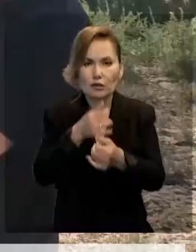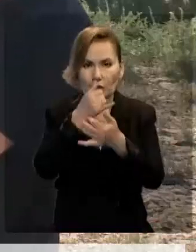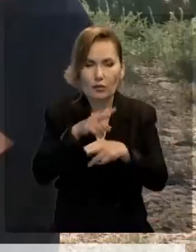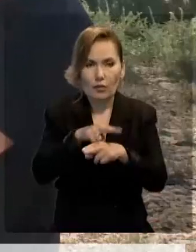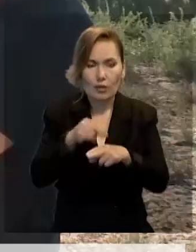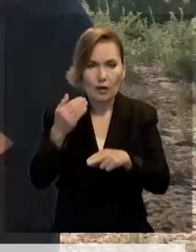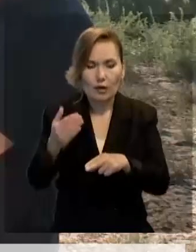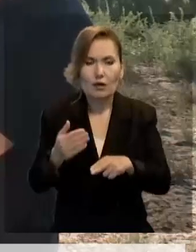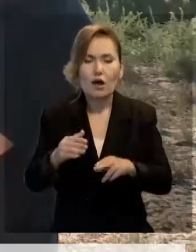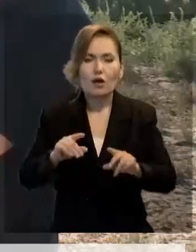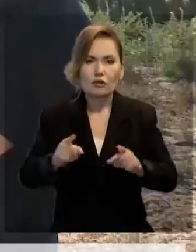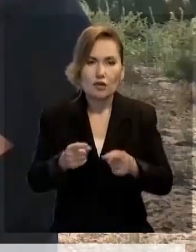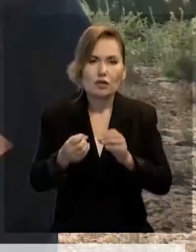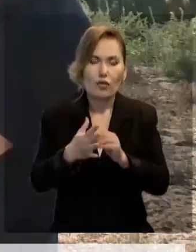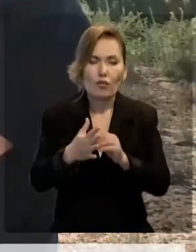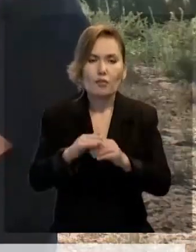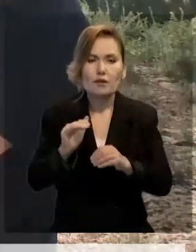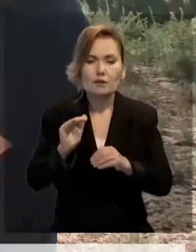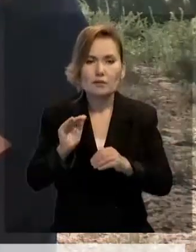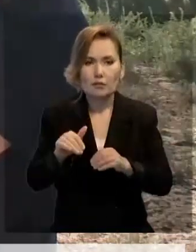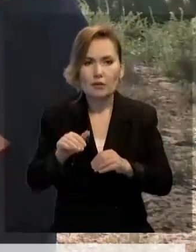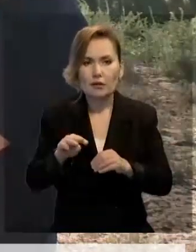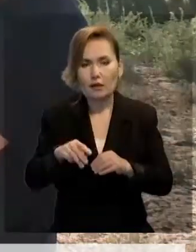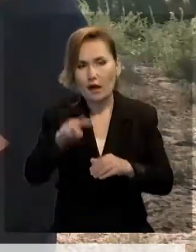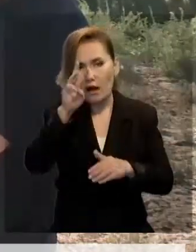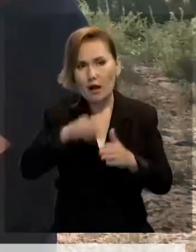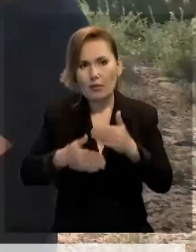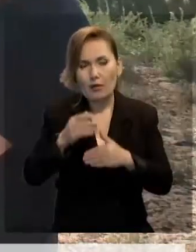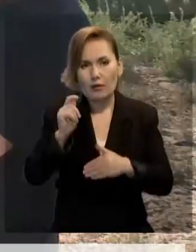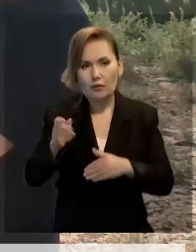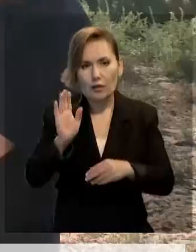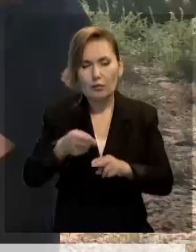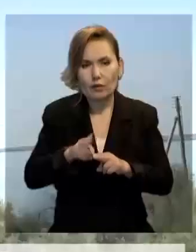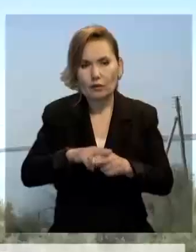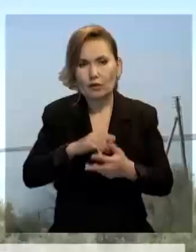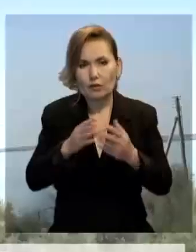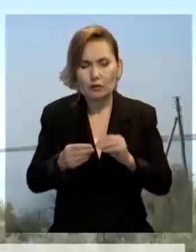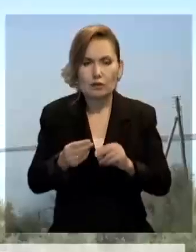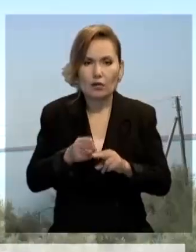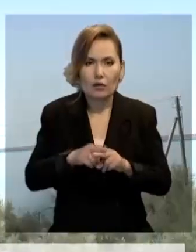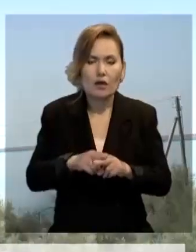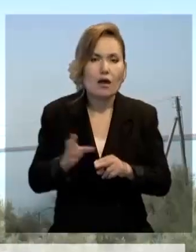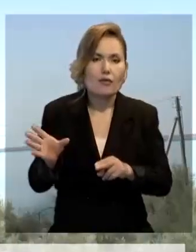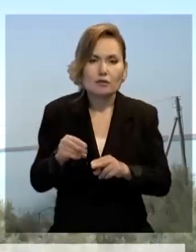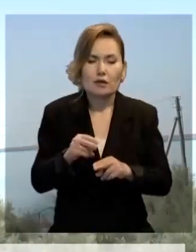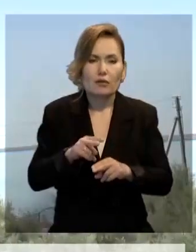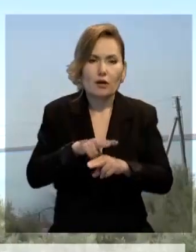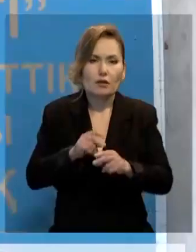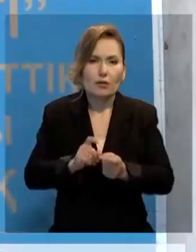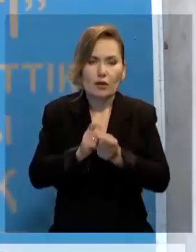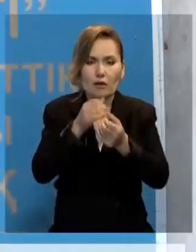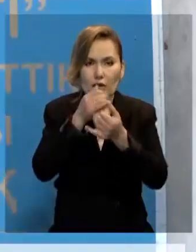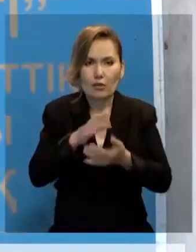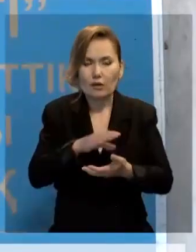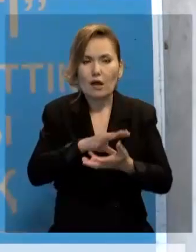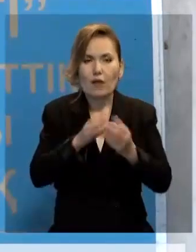теңге айыппұл салынады. Oksat kızartız, eğer oksat etilgene auğral paydalanğanın özünde. Teniz gölde balık azayıp, otırıqşı